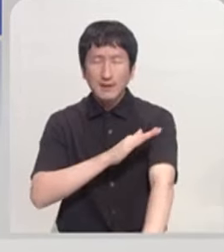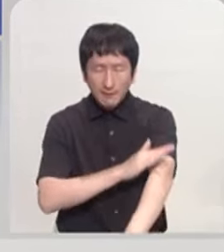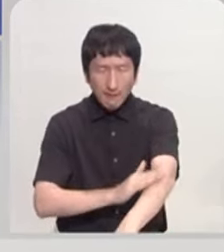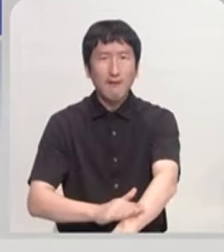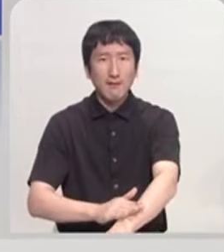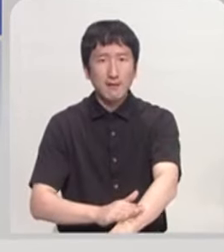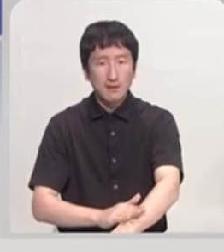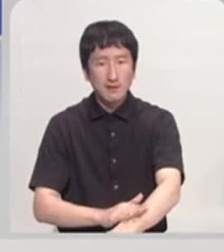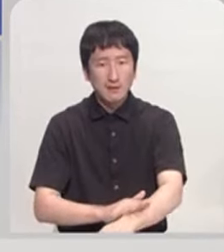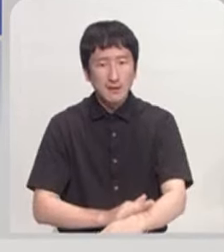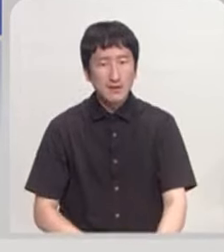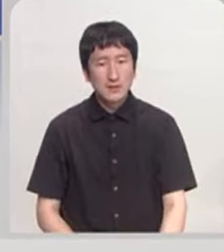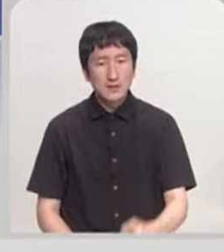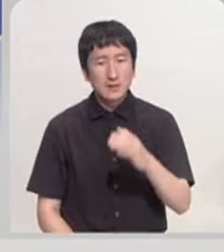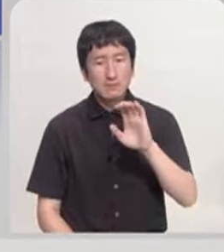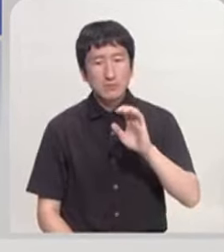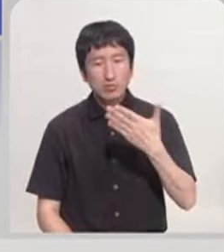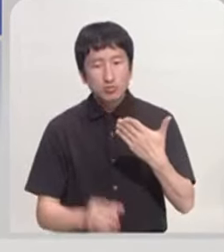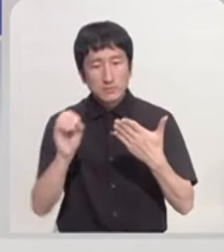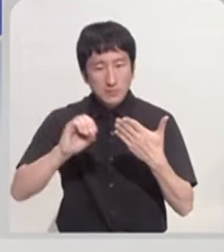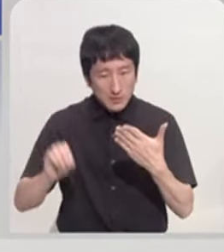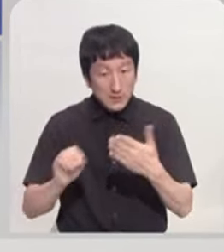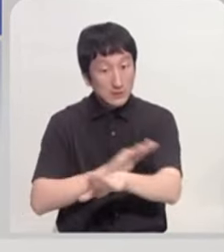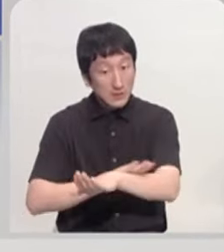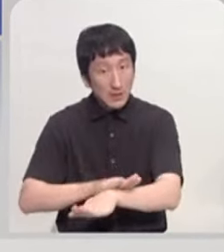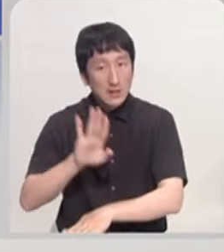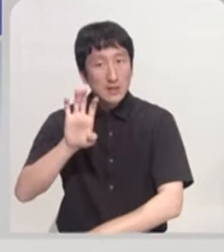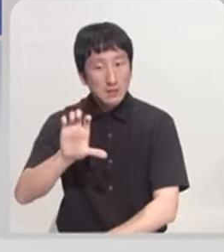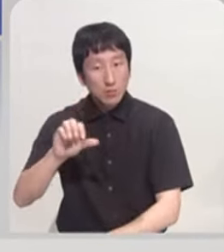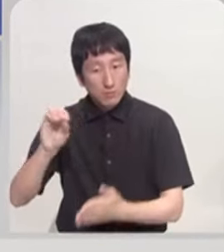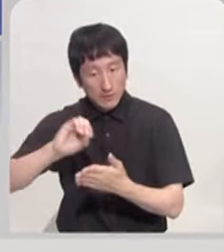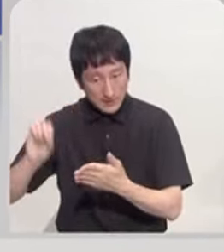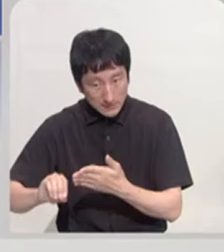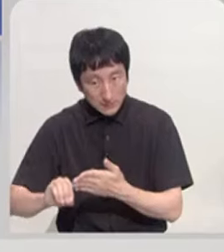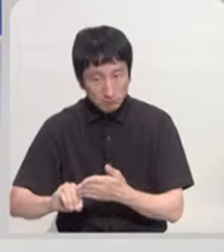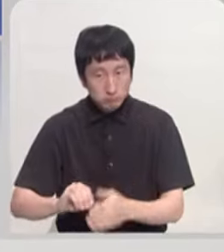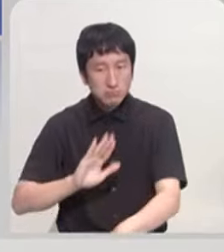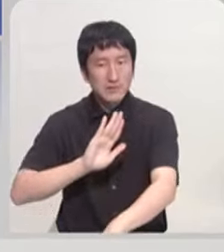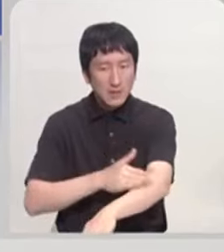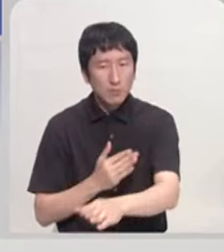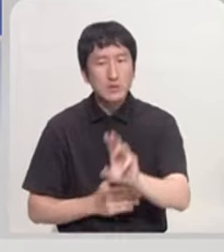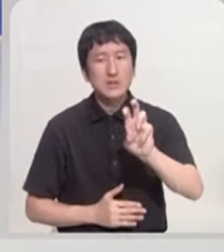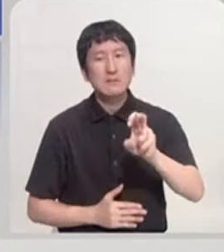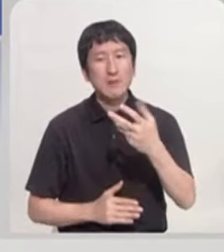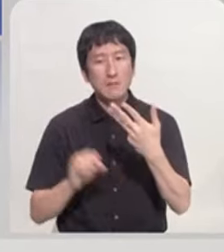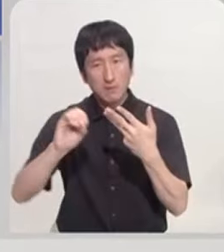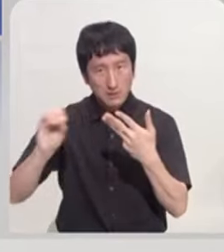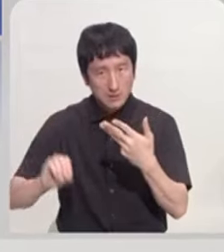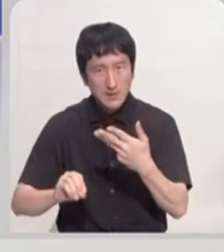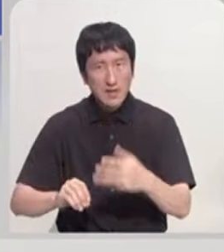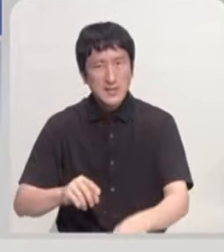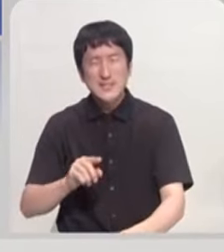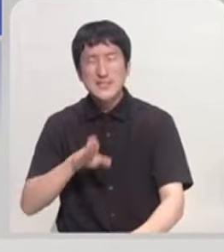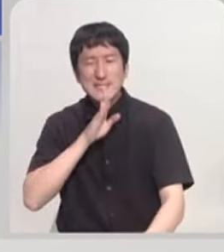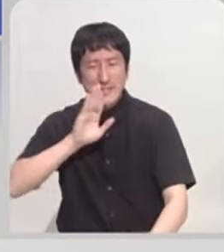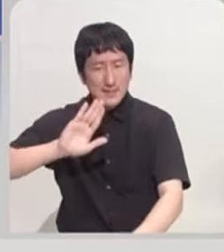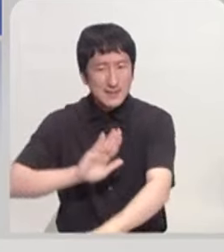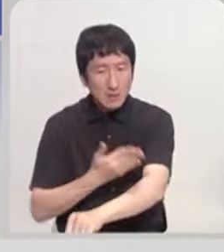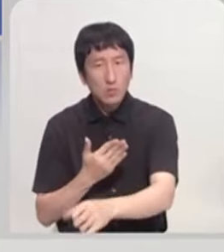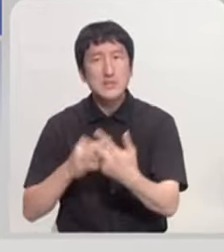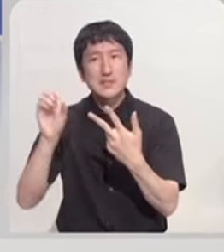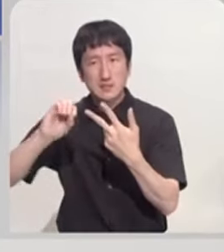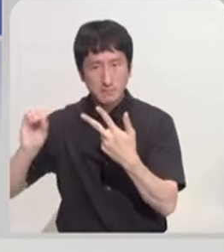편이다 45% 잘못하는 편이다 28% 잘못하고 있다 7% 절반